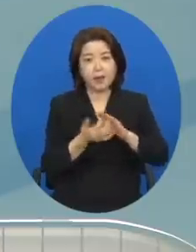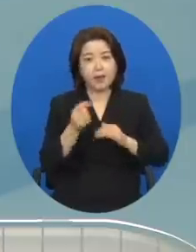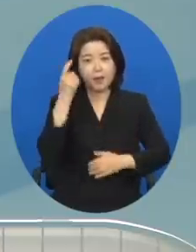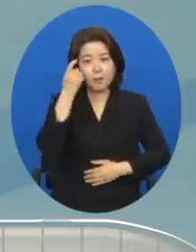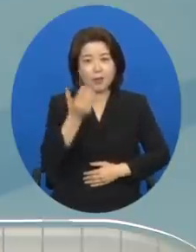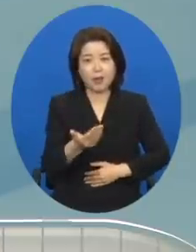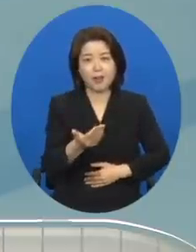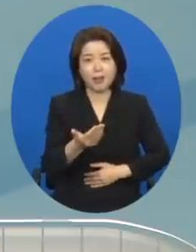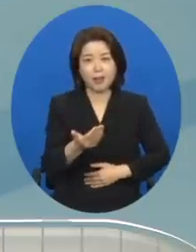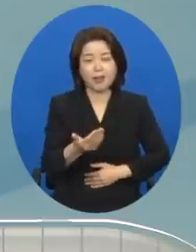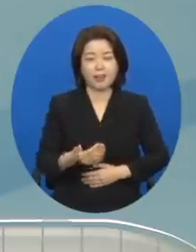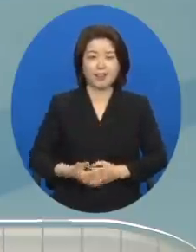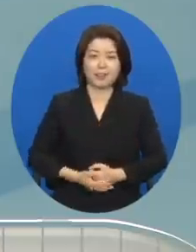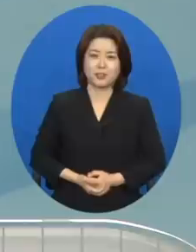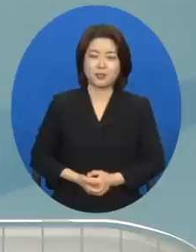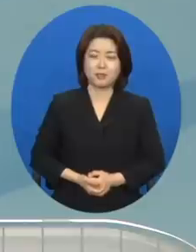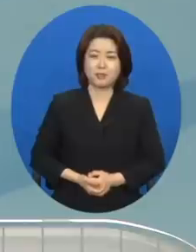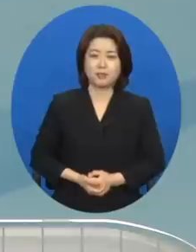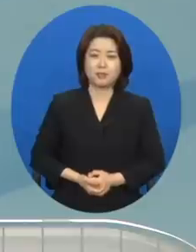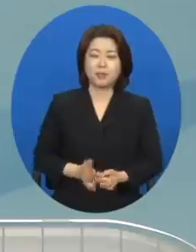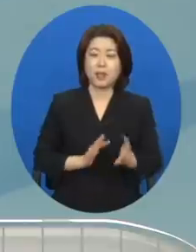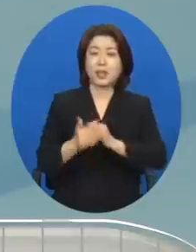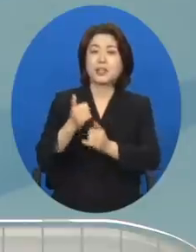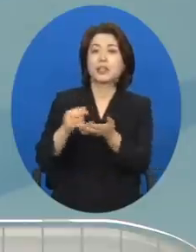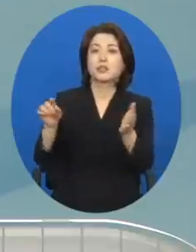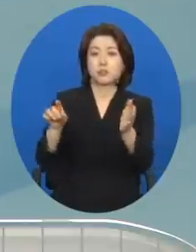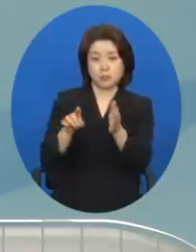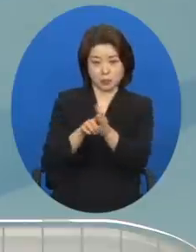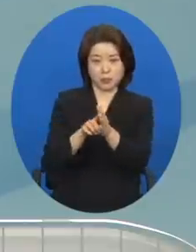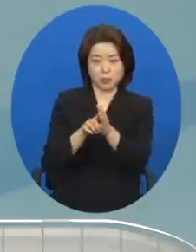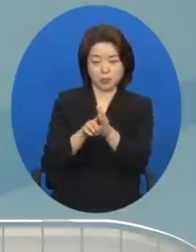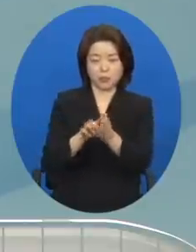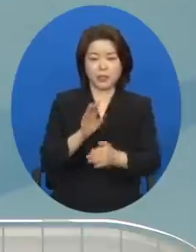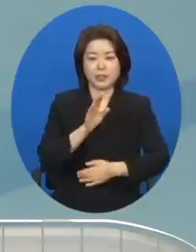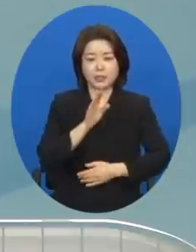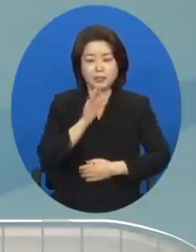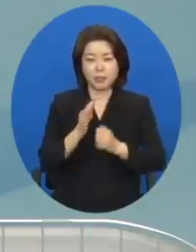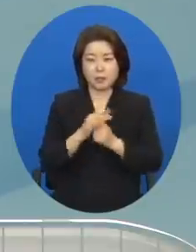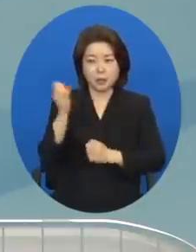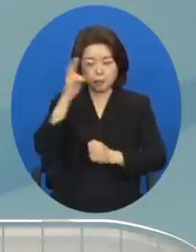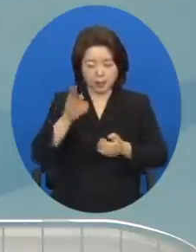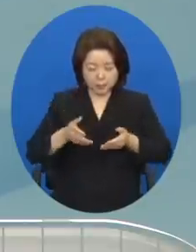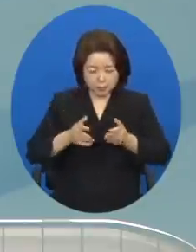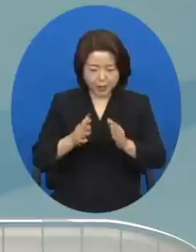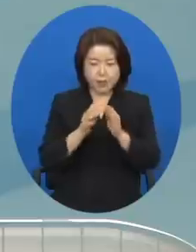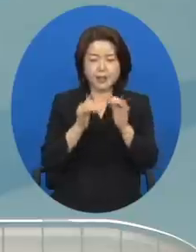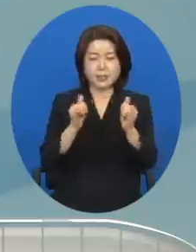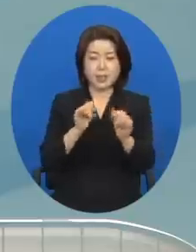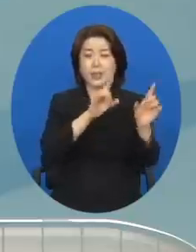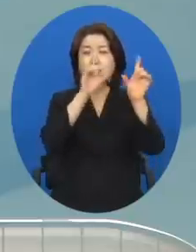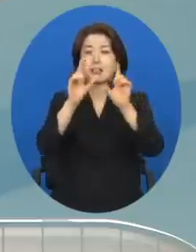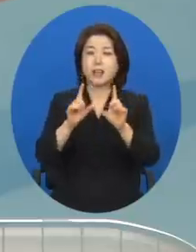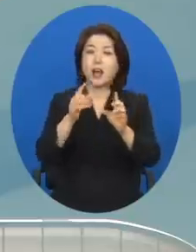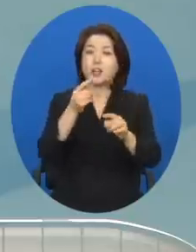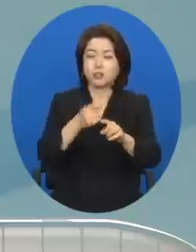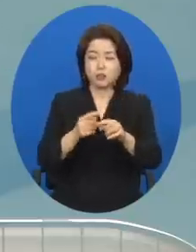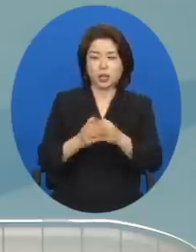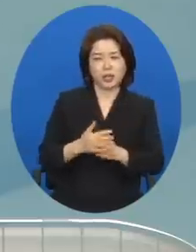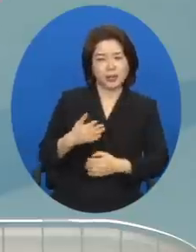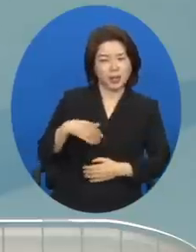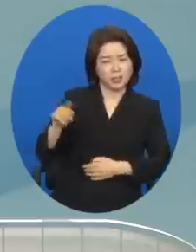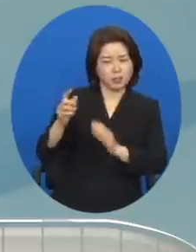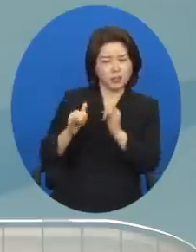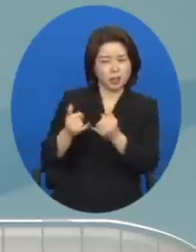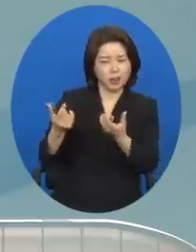사시겠어요? 아니 예수를 믿고 이제 정말 거듭난 자의 삶을 살면서 아, 난 저 사람하고는